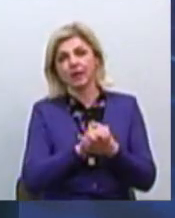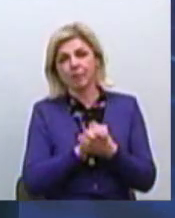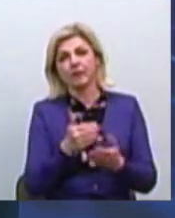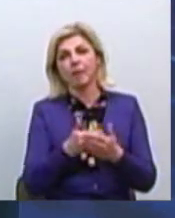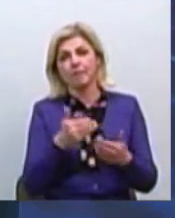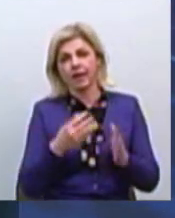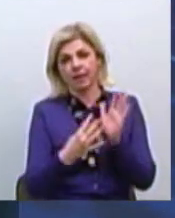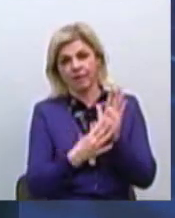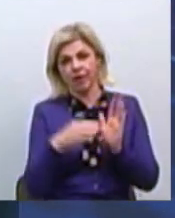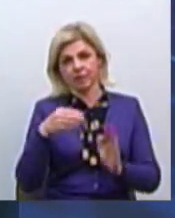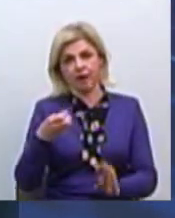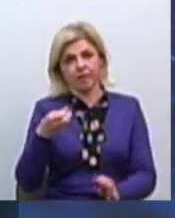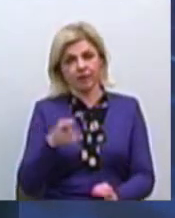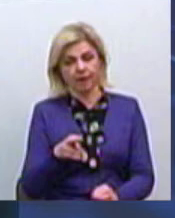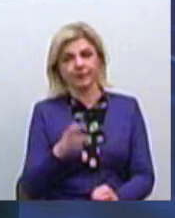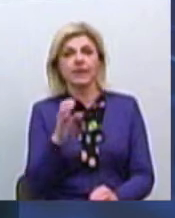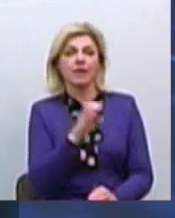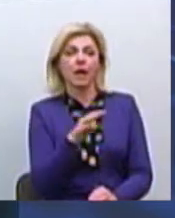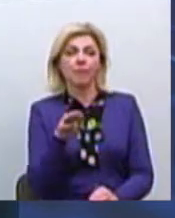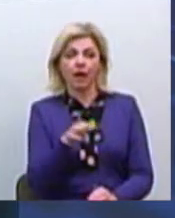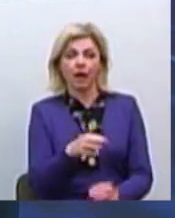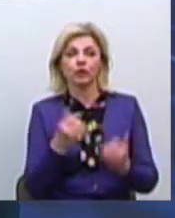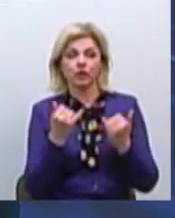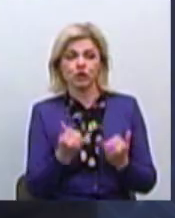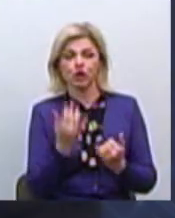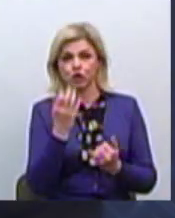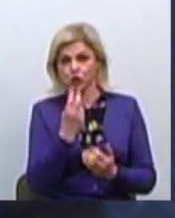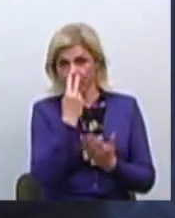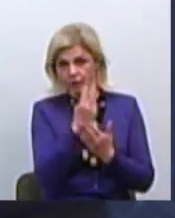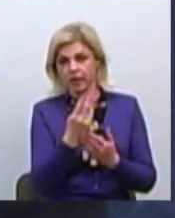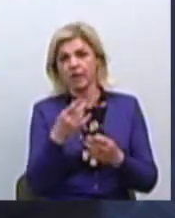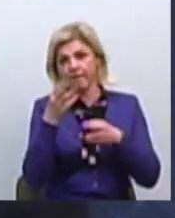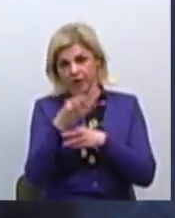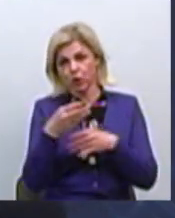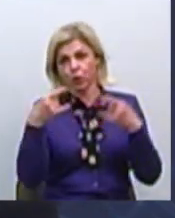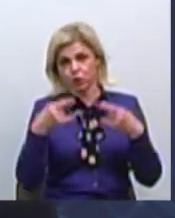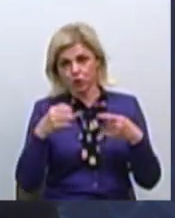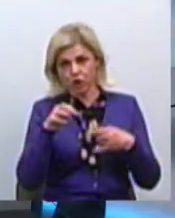напередодні 9 травня. Сергій Михайлович, зараз ми щойно побачили відеосюжет.